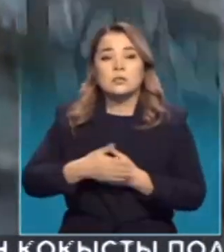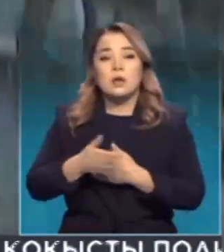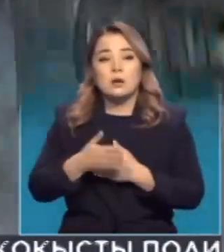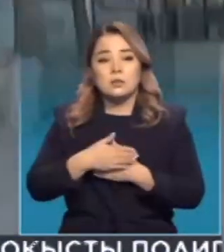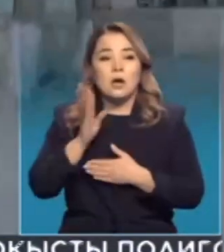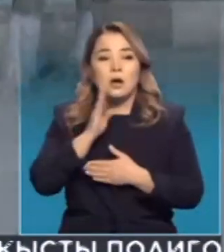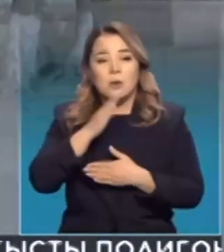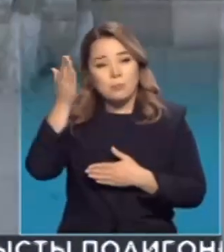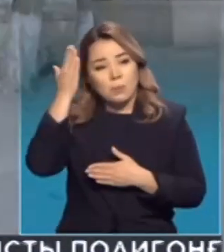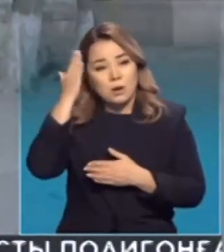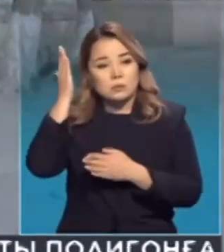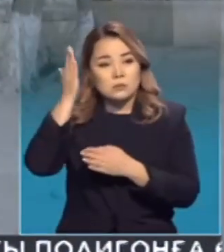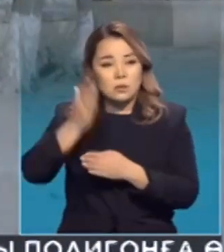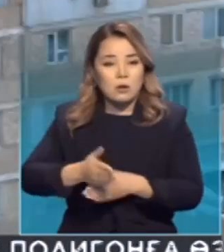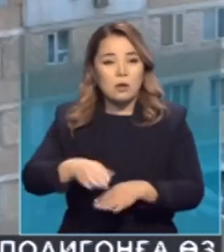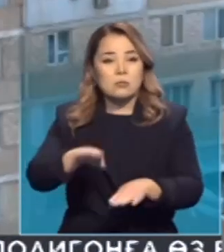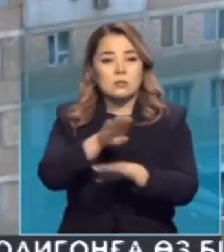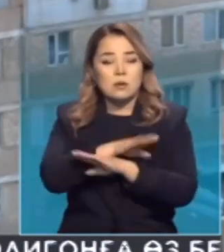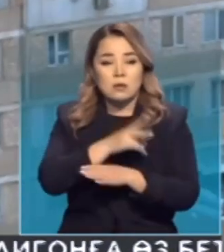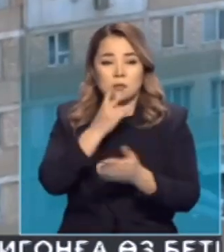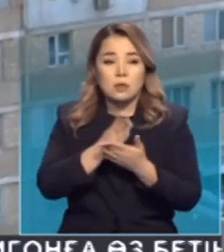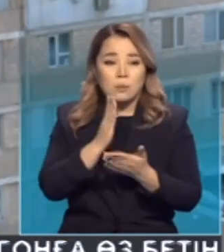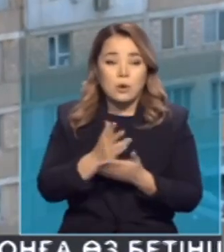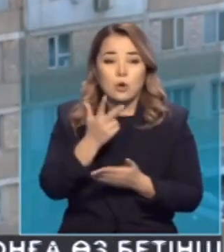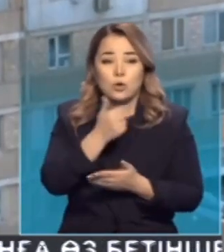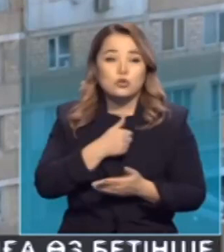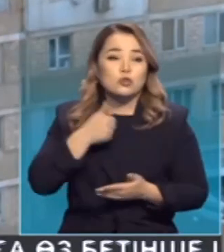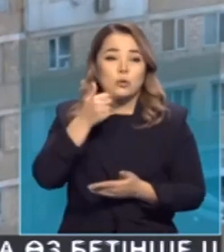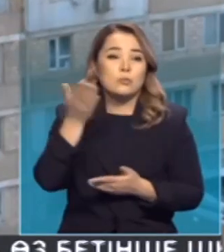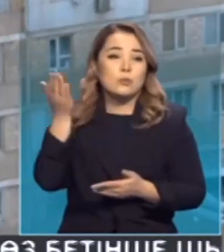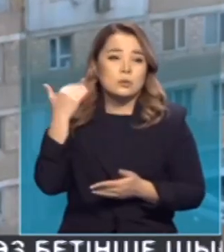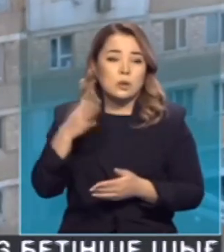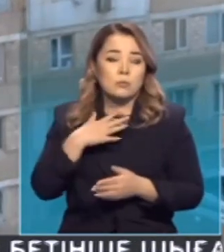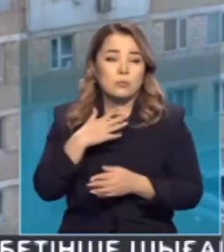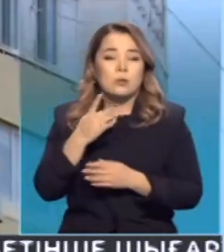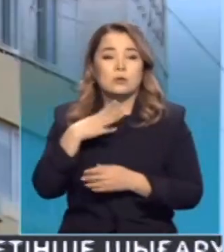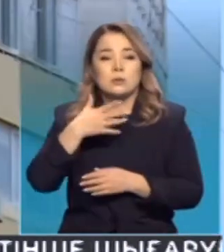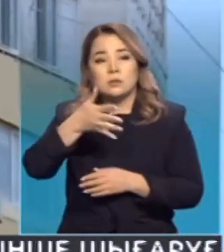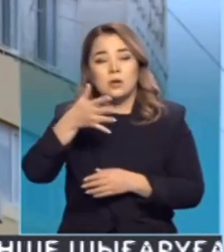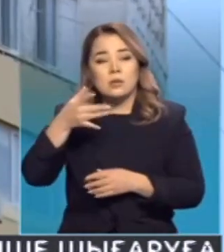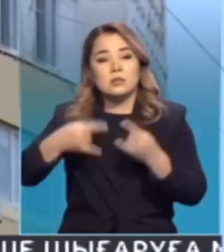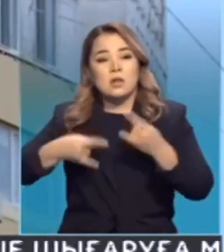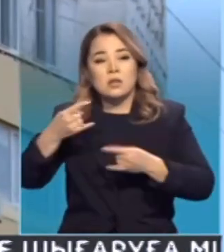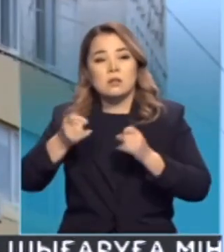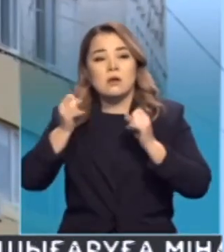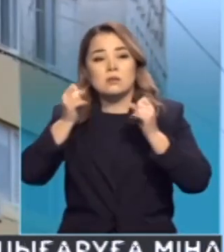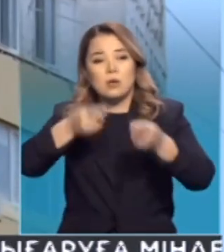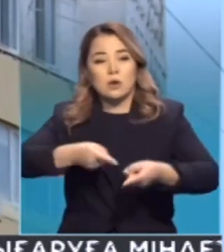әйел адамның басына түсіп ол мерт болды. Ал 3 жыл бұрын жоғарыдан тастай салған телевизор